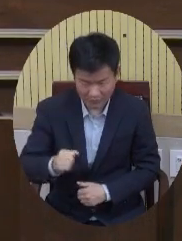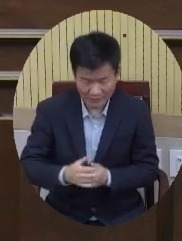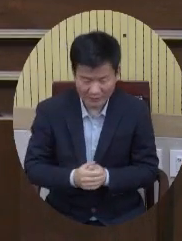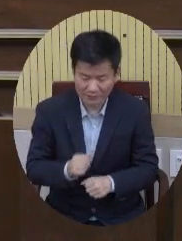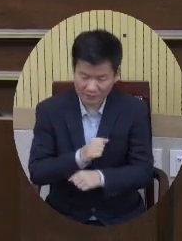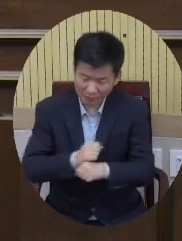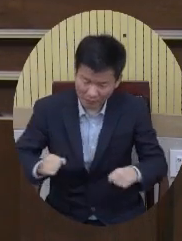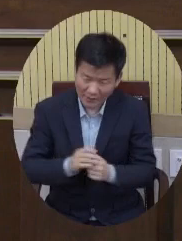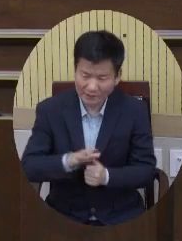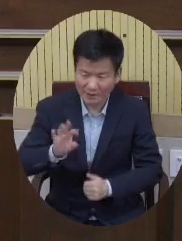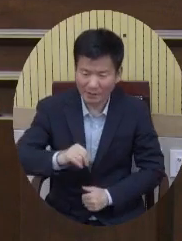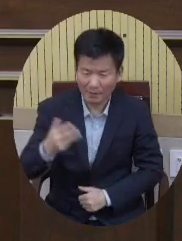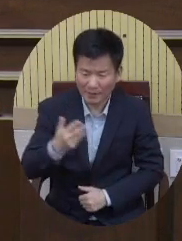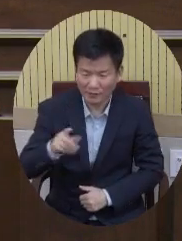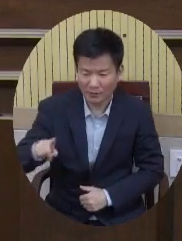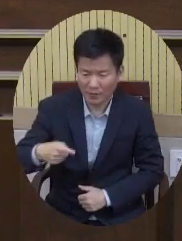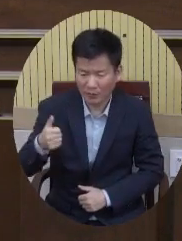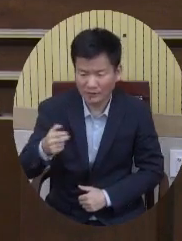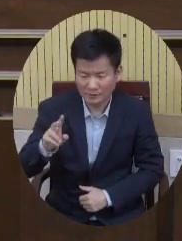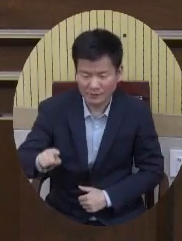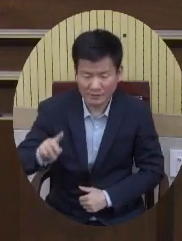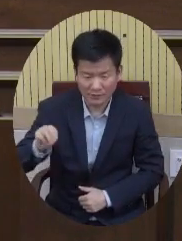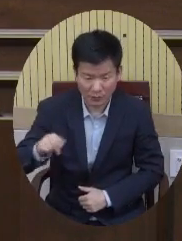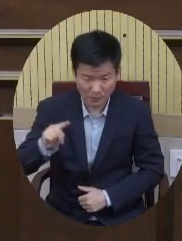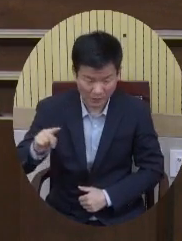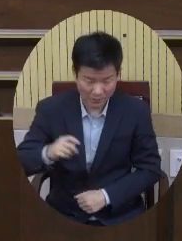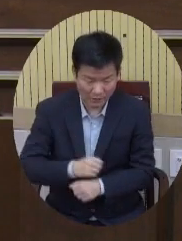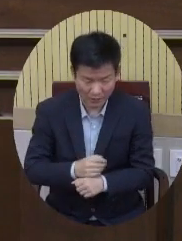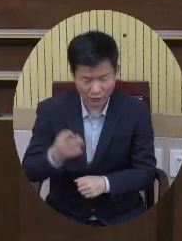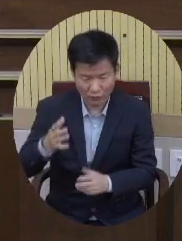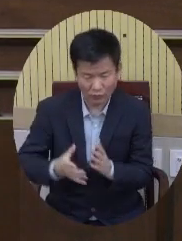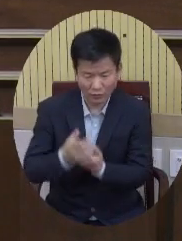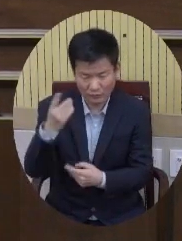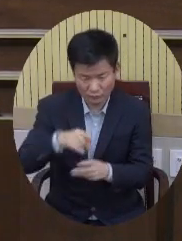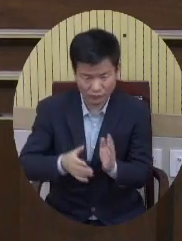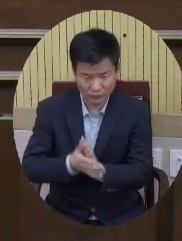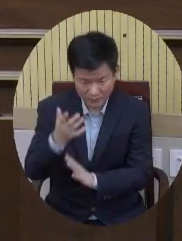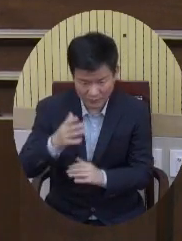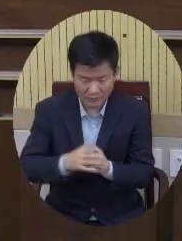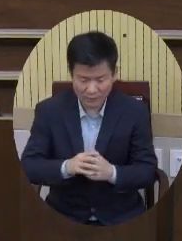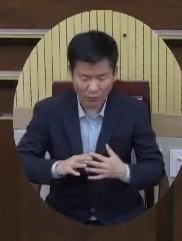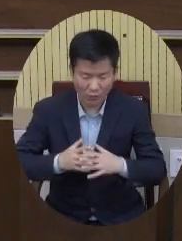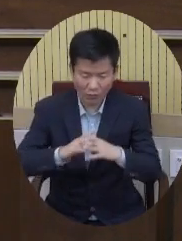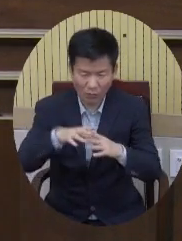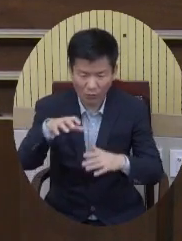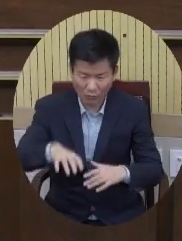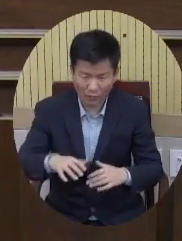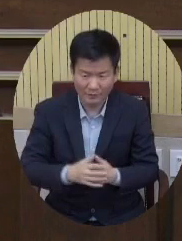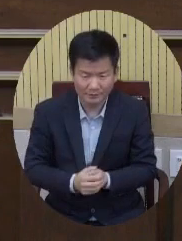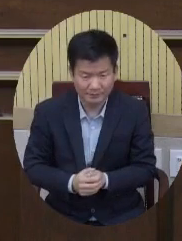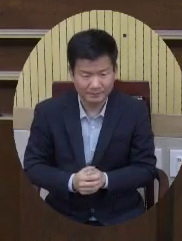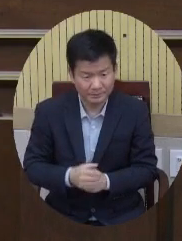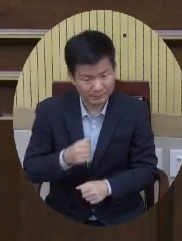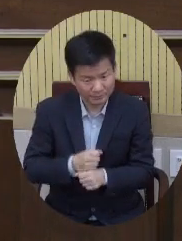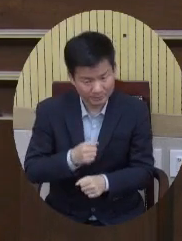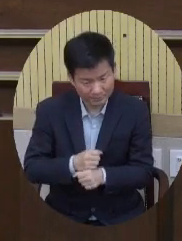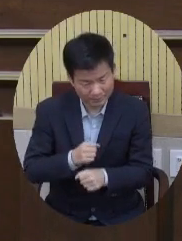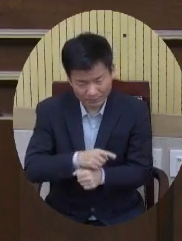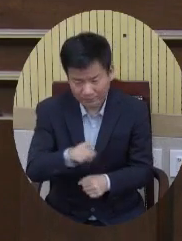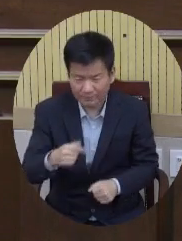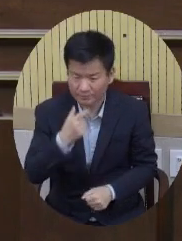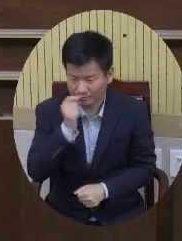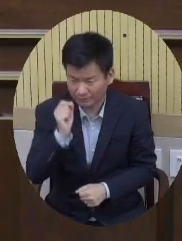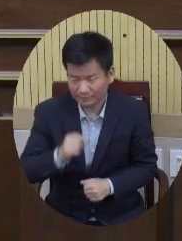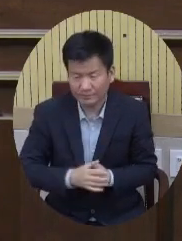투입해 연면적 48,151 제곱미터로 통합시청 사이에 물리적 공간이 확보될 수 없습니다